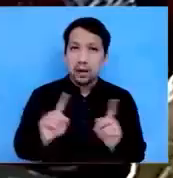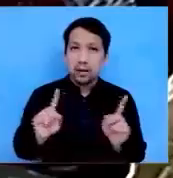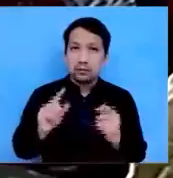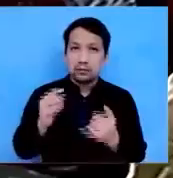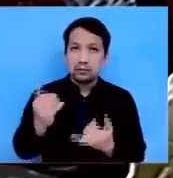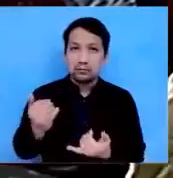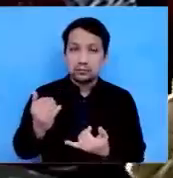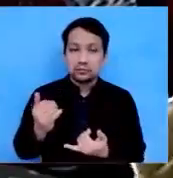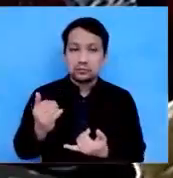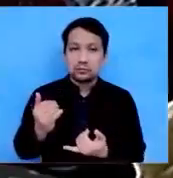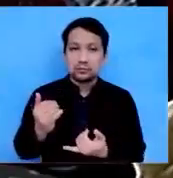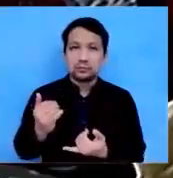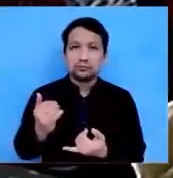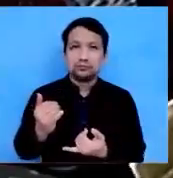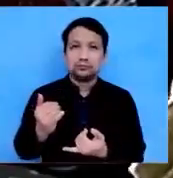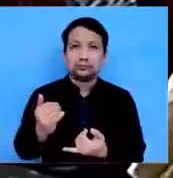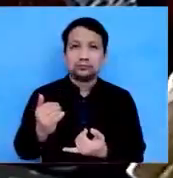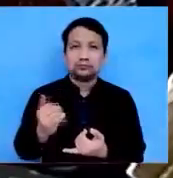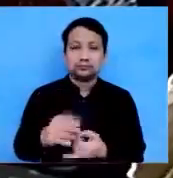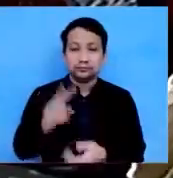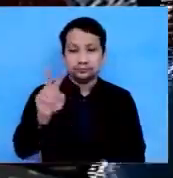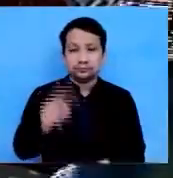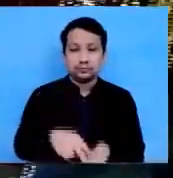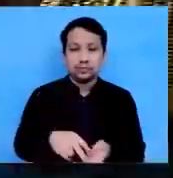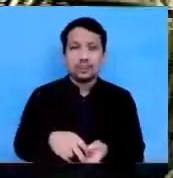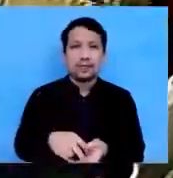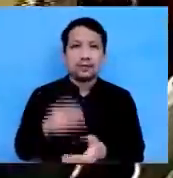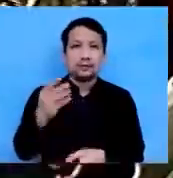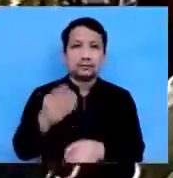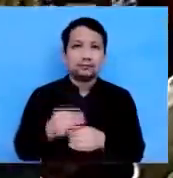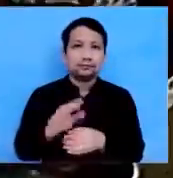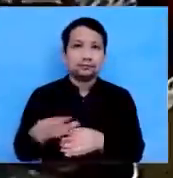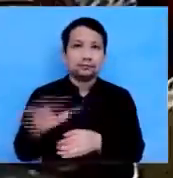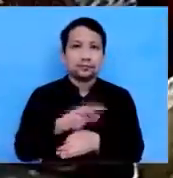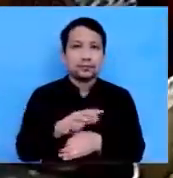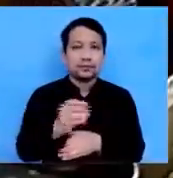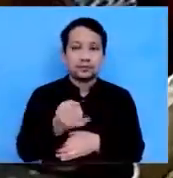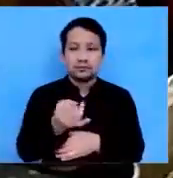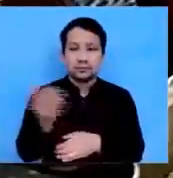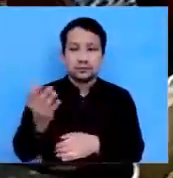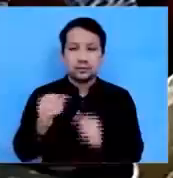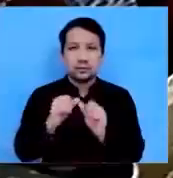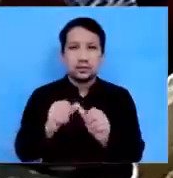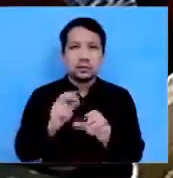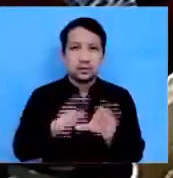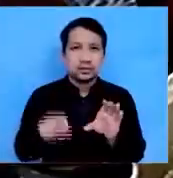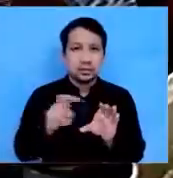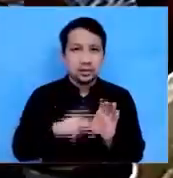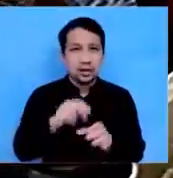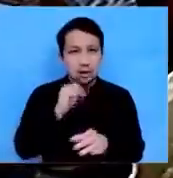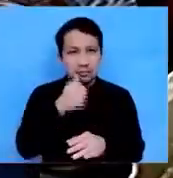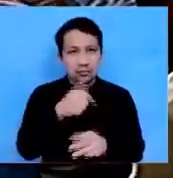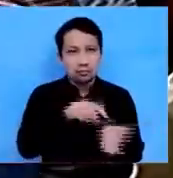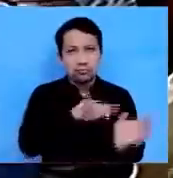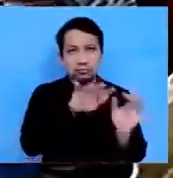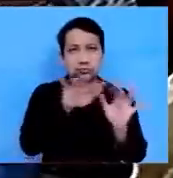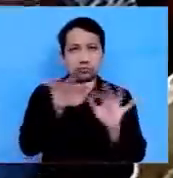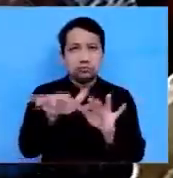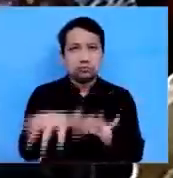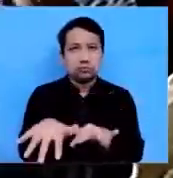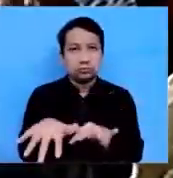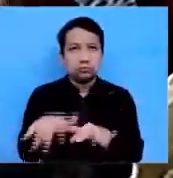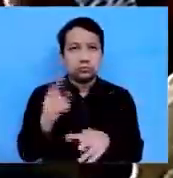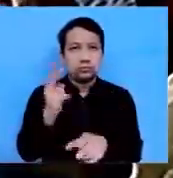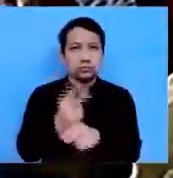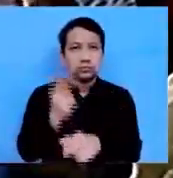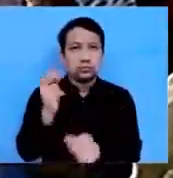Bok Mean, na higit 2,000 pa lang yung kanilang bilang ng pasahero. Bukas daw talaga inaasahan nila na dodoble yung bilang na